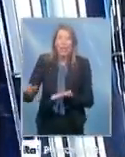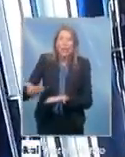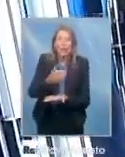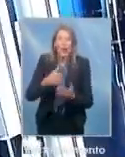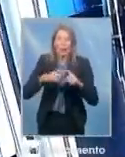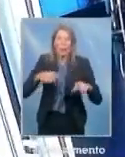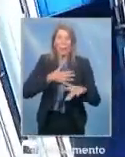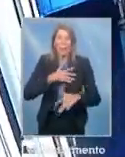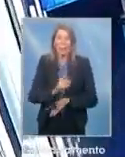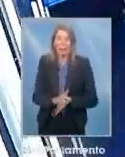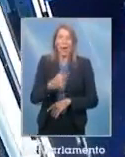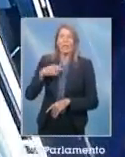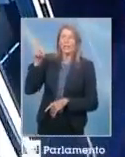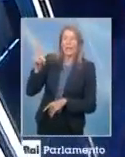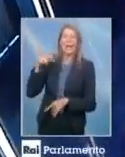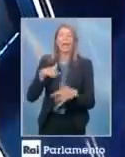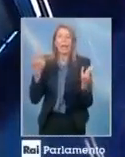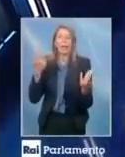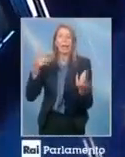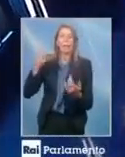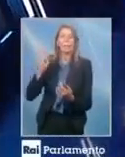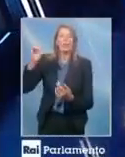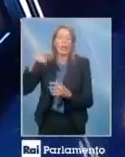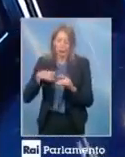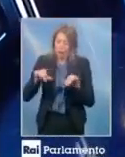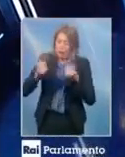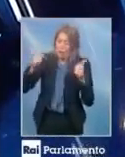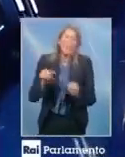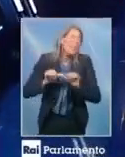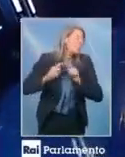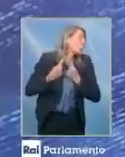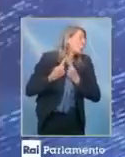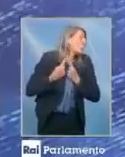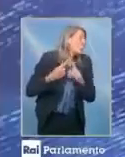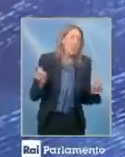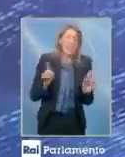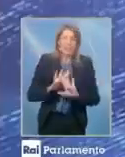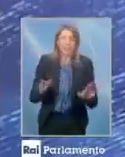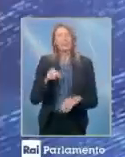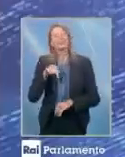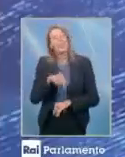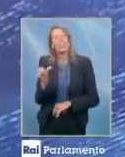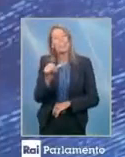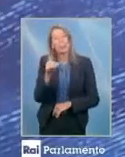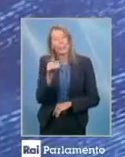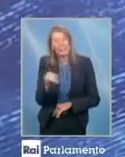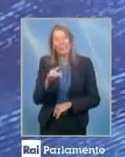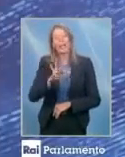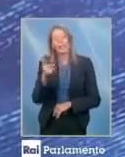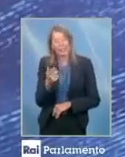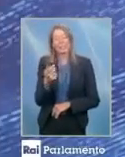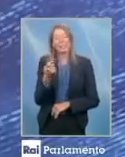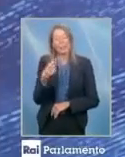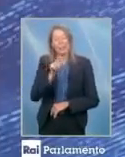Centrale Europea ci fa il ricatto dello spread e non compra i nostri titoli non collocati sul mercato? Andiamo da Simone Di Stefano, Alternativa per l'Italia no Green Pass.